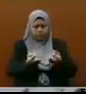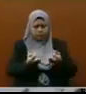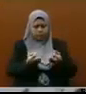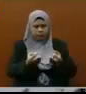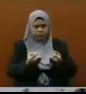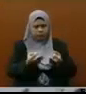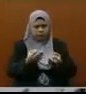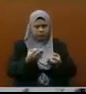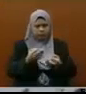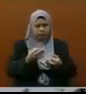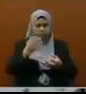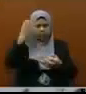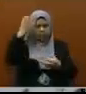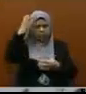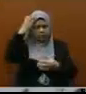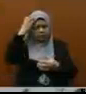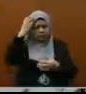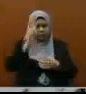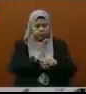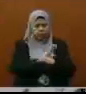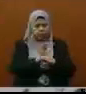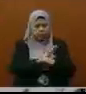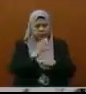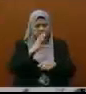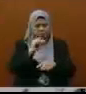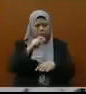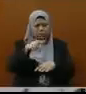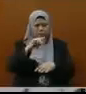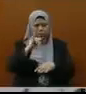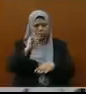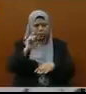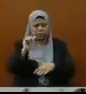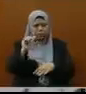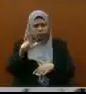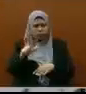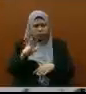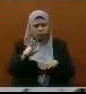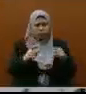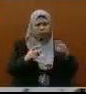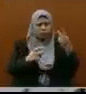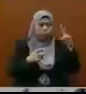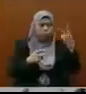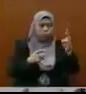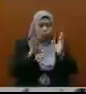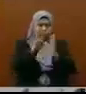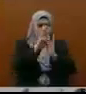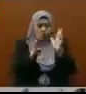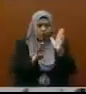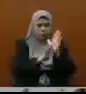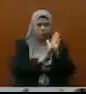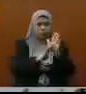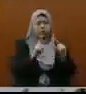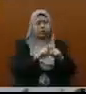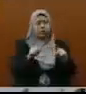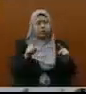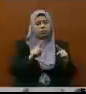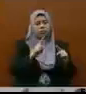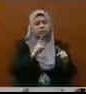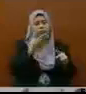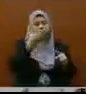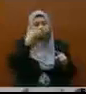Selangor Business Capital dengan anggaran GDV sebanyak RM 12 bilion. Tetapi adalah lebih